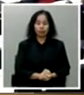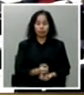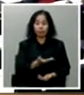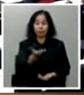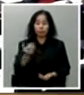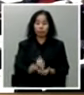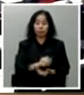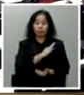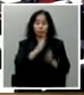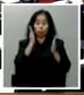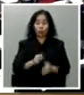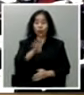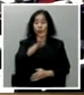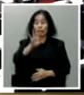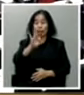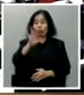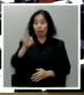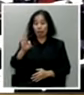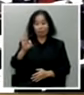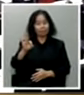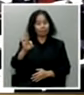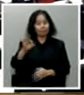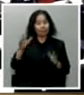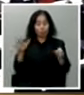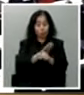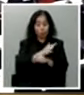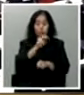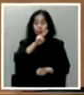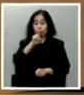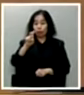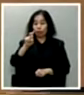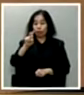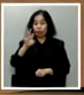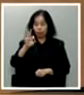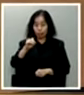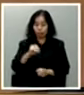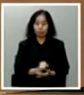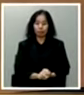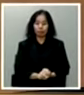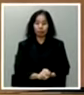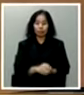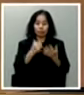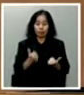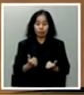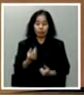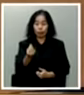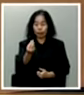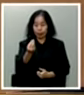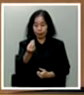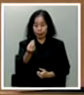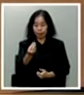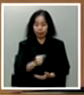ก499คนองค์ประชุมต้อง250นะครับผลการแสดงตนได้เท่าไหร่ครับ